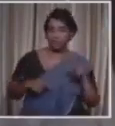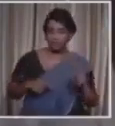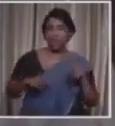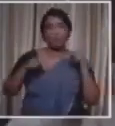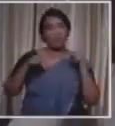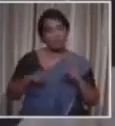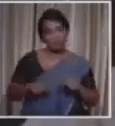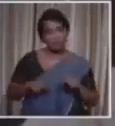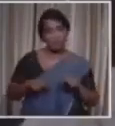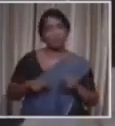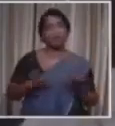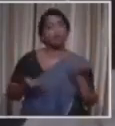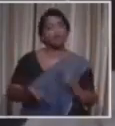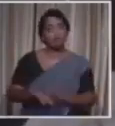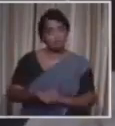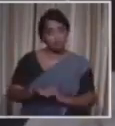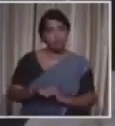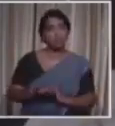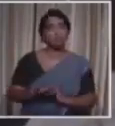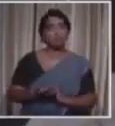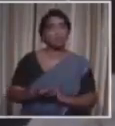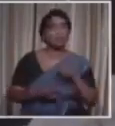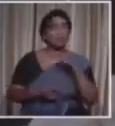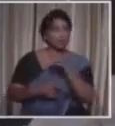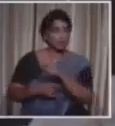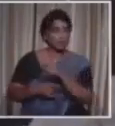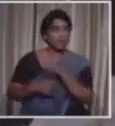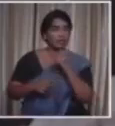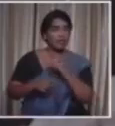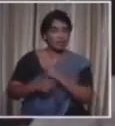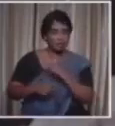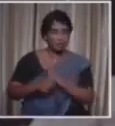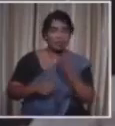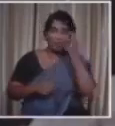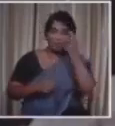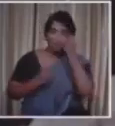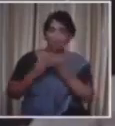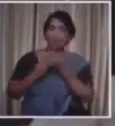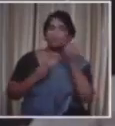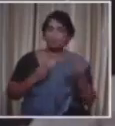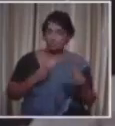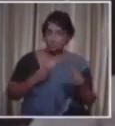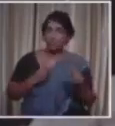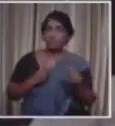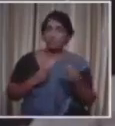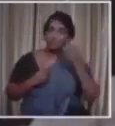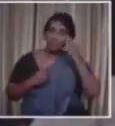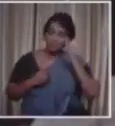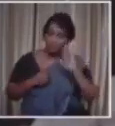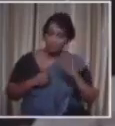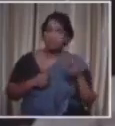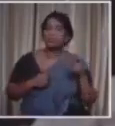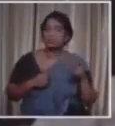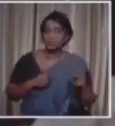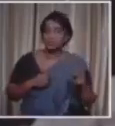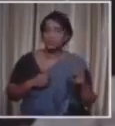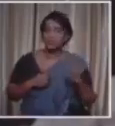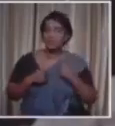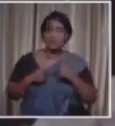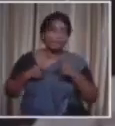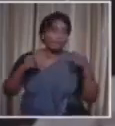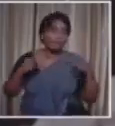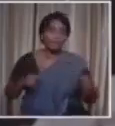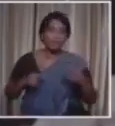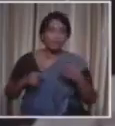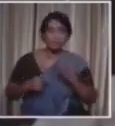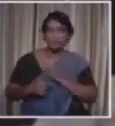අද නැවත වතාවක් ඒ පැත්තෙන් ආණ්ඩු පක්ෂයෙන් මේ යෝජනාව ගේනකොට සාම්ප්‍රදායික විදිහටම අද විපක්ෂයේ විරුද්ධ